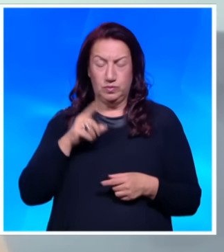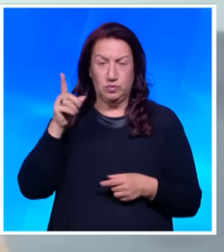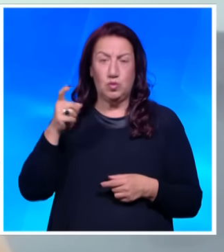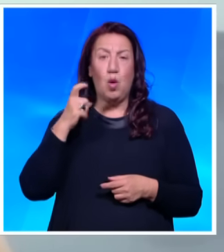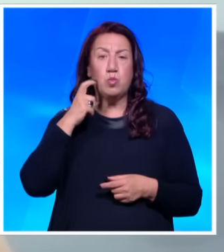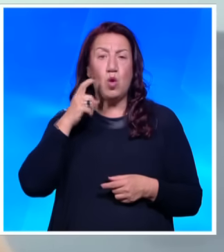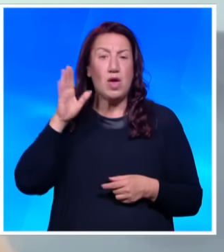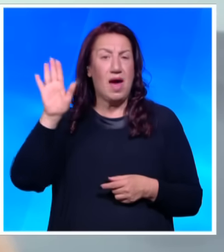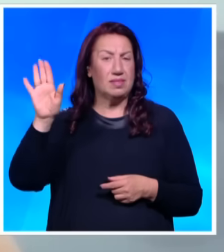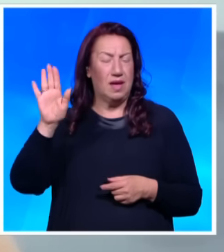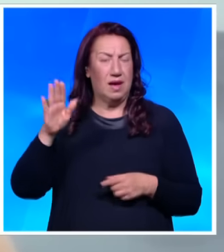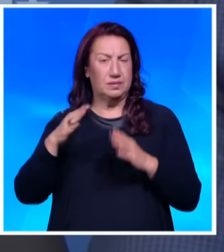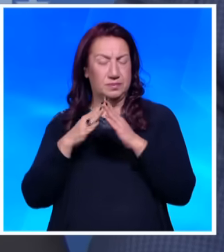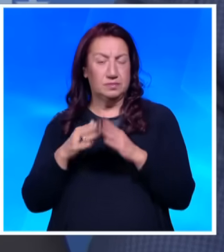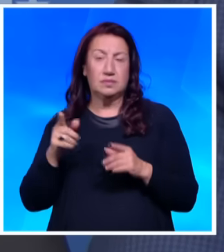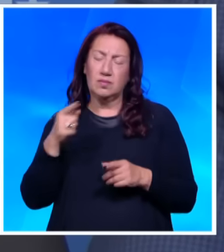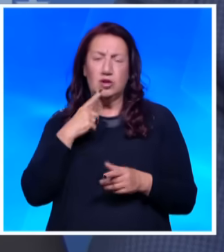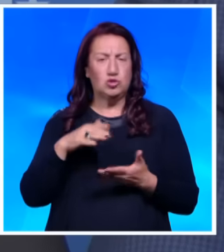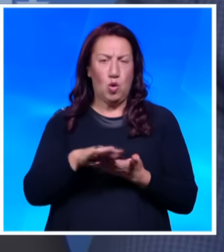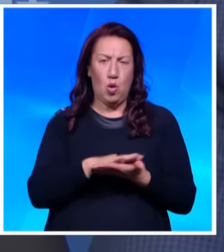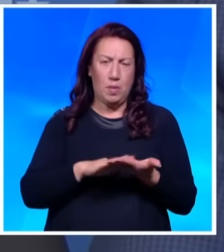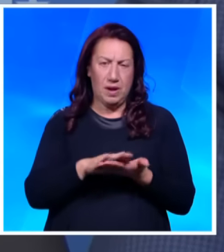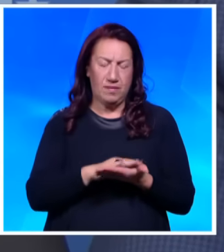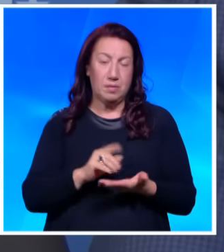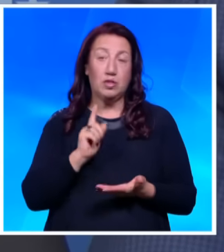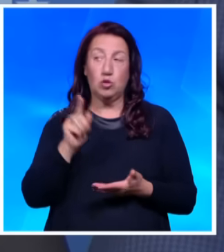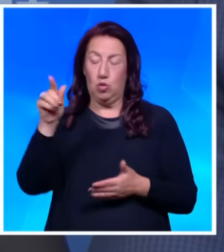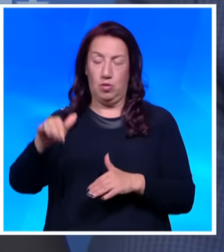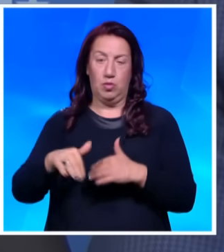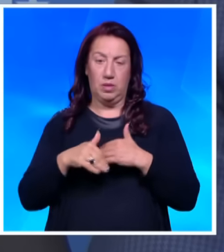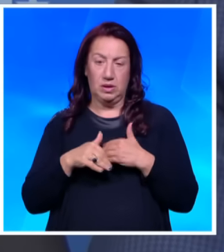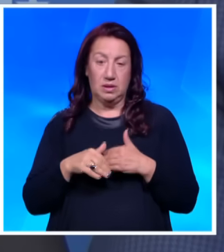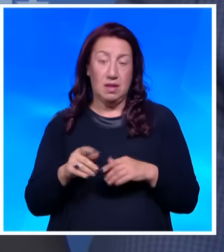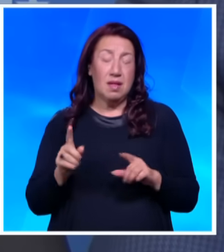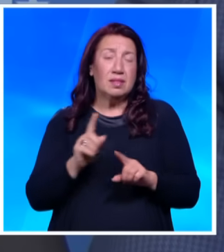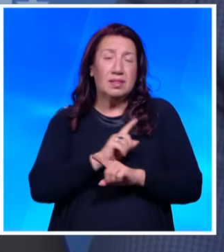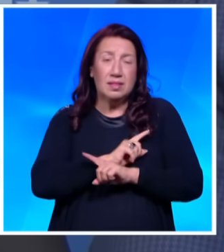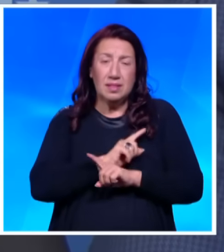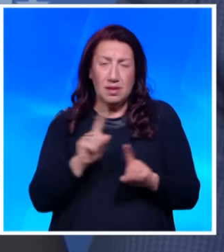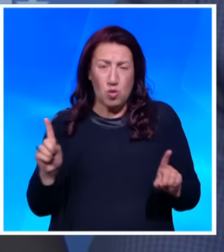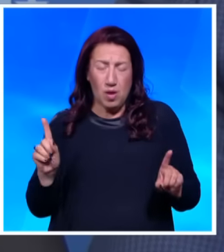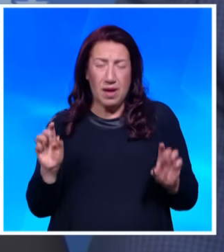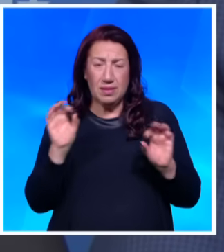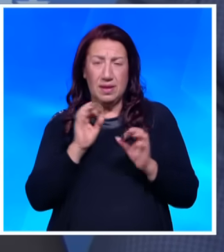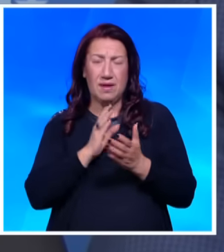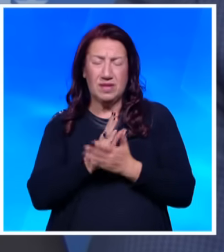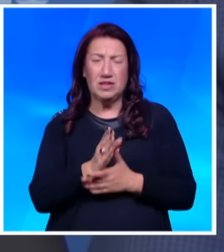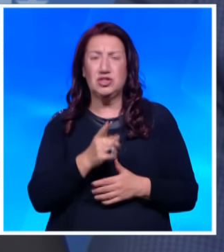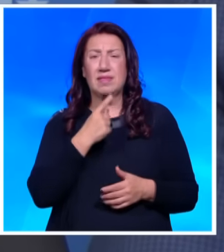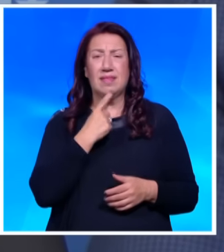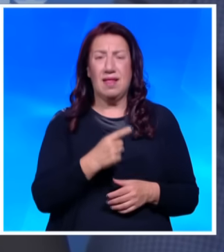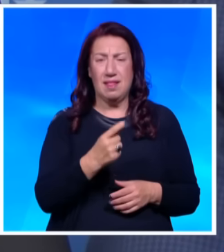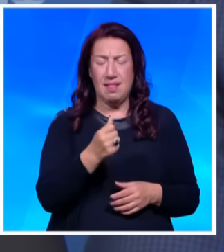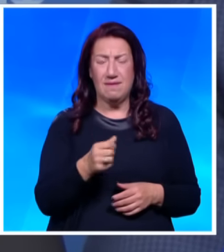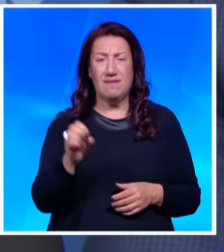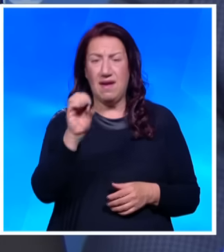оправим нещата, но трябва да помагаш. Никога, по никакъв начин, лев, евро, долар, стотинка,